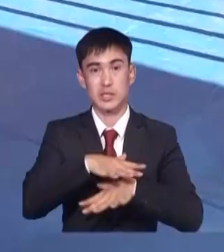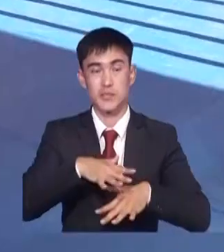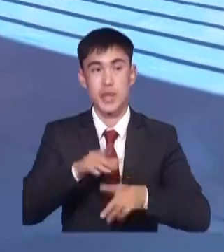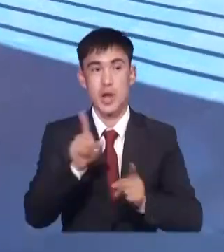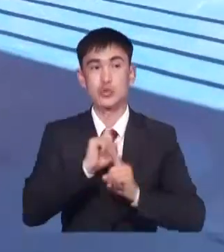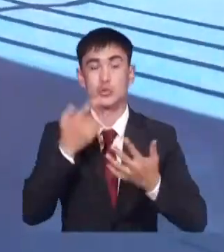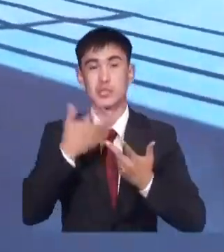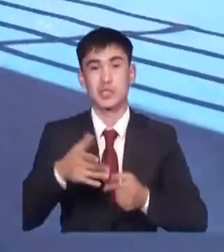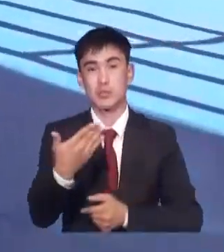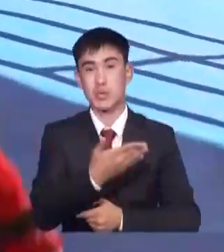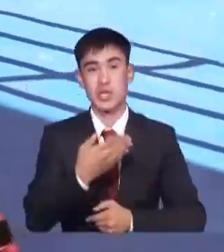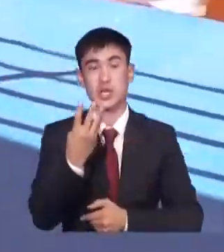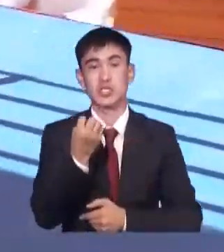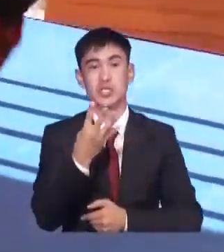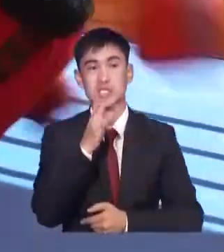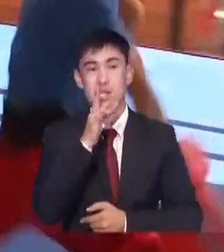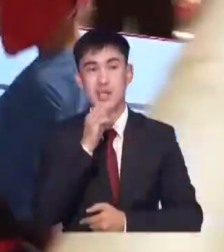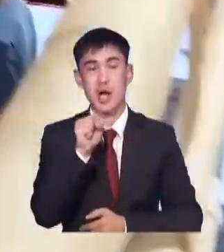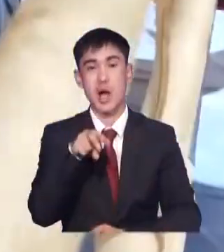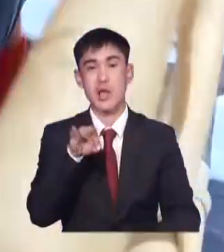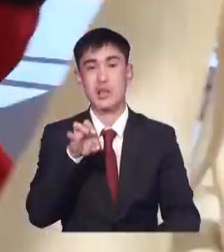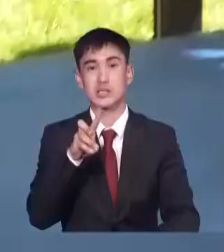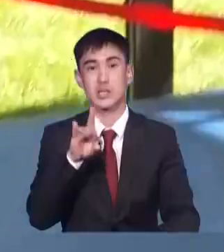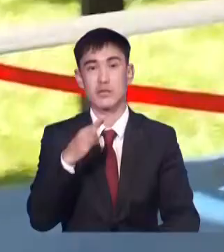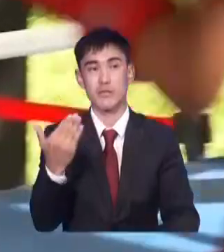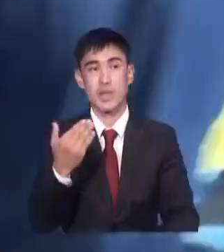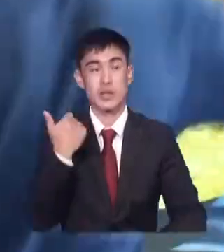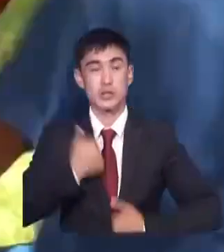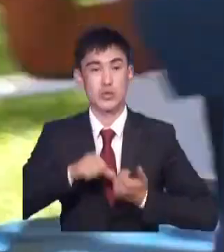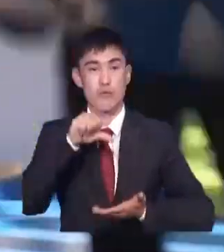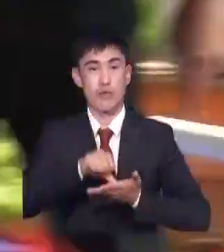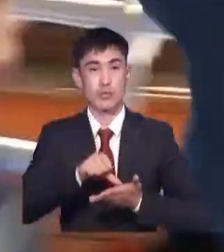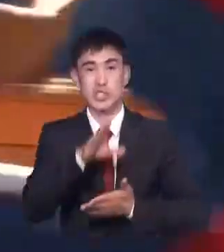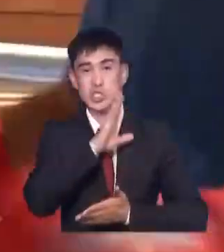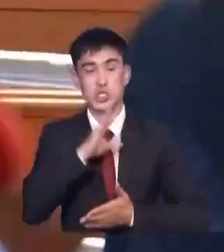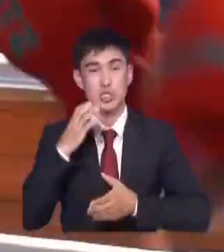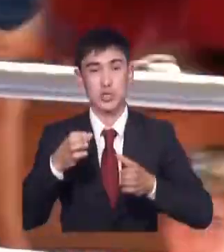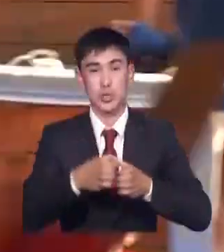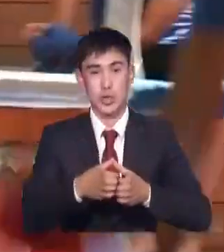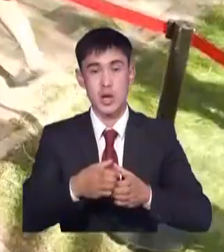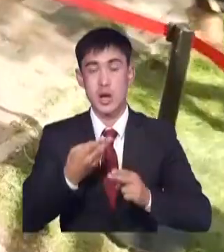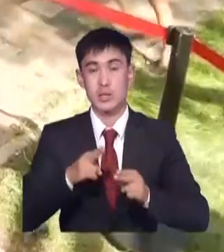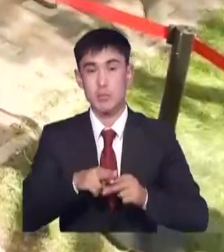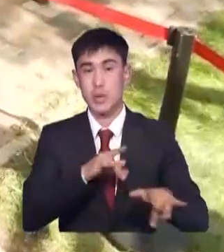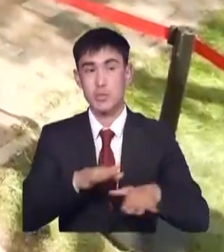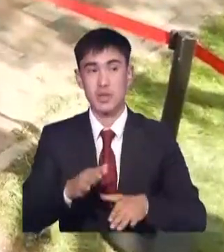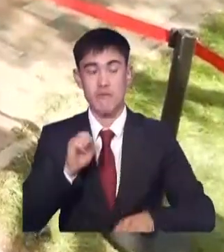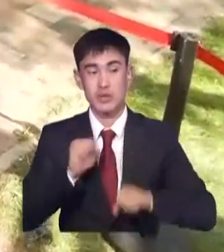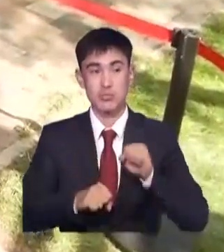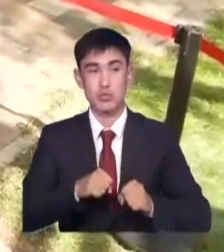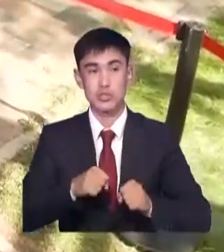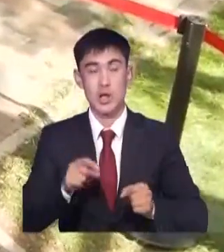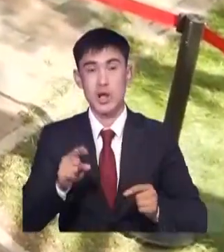особенно среди них выделялась 14-летняя Айла Санаткызы, достойно выступившая в женской категории. Это мероприятие дало